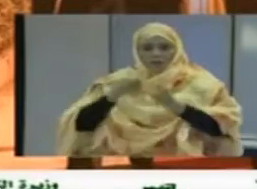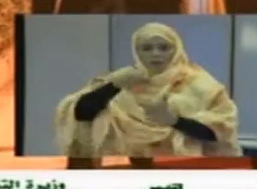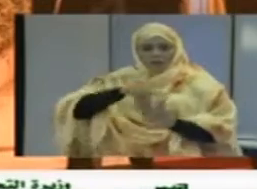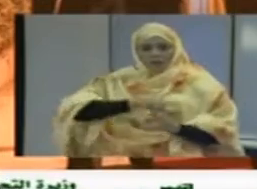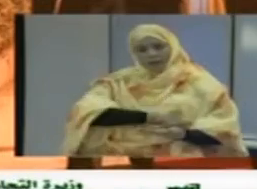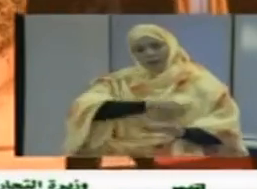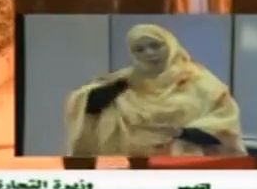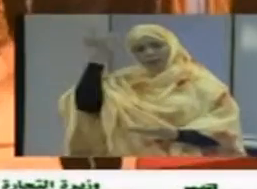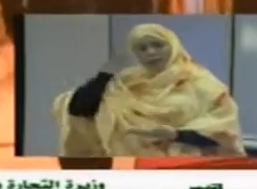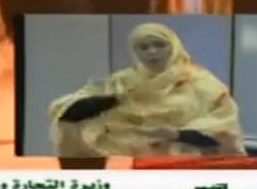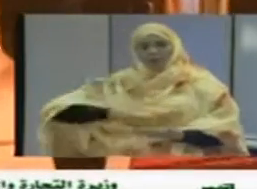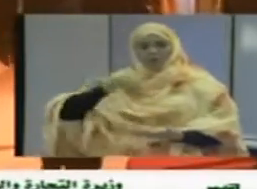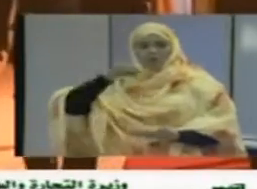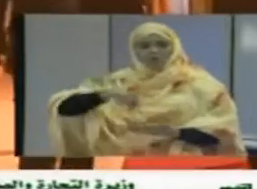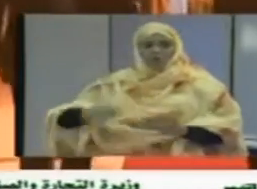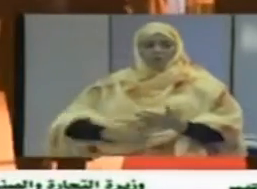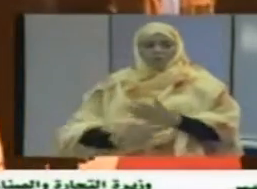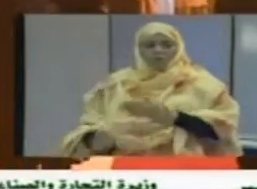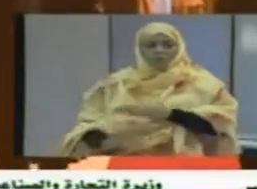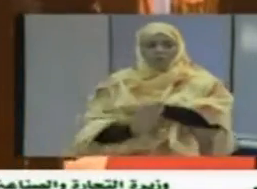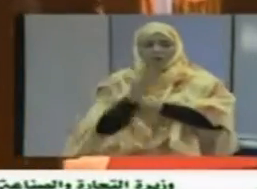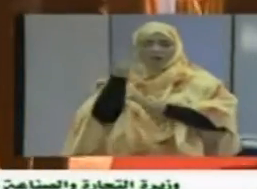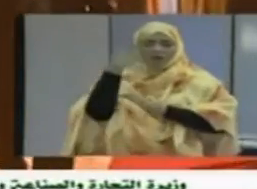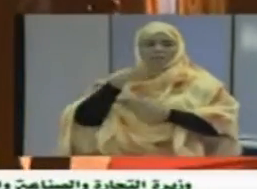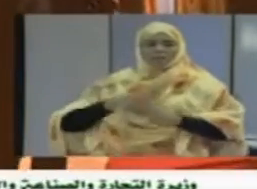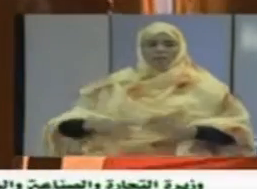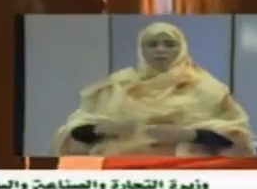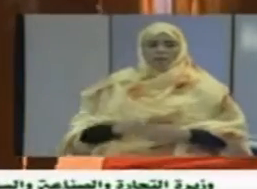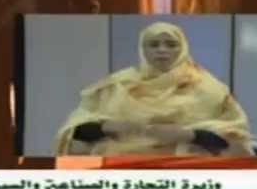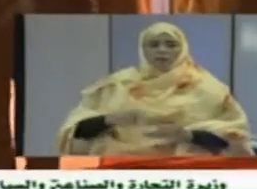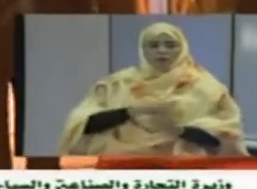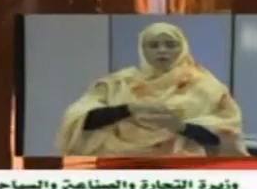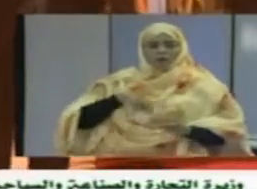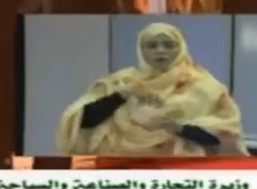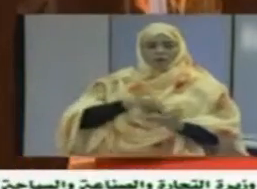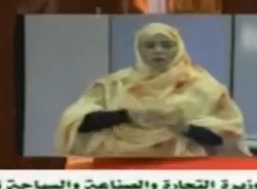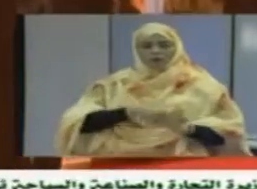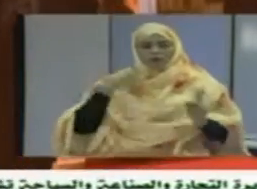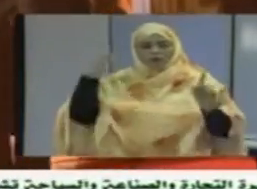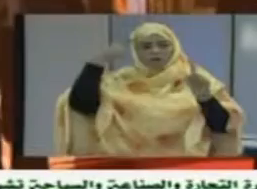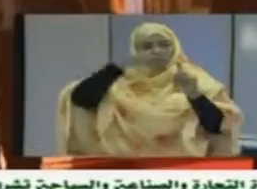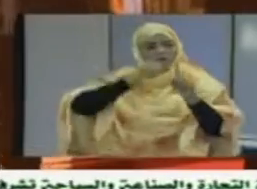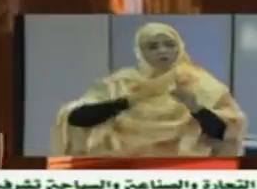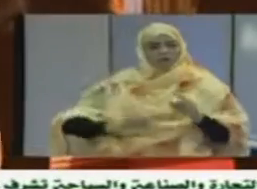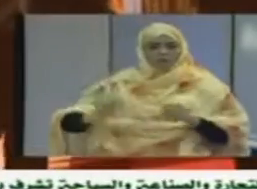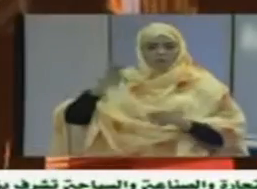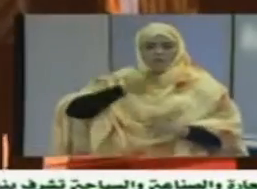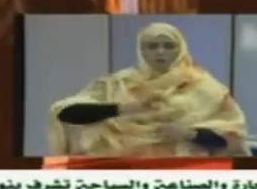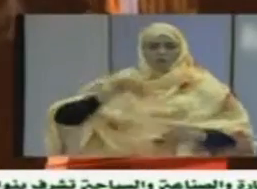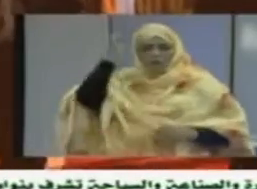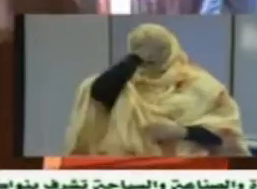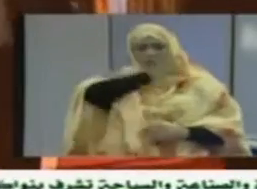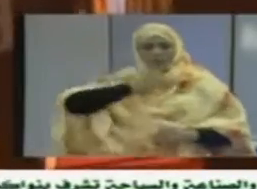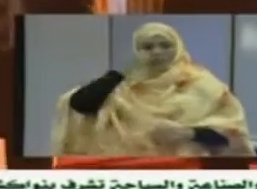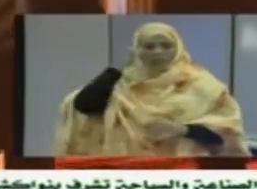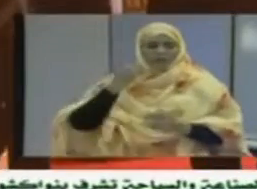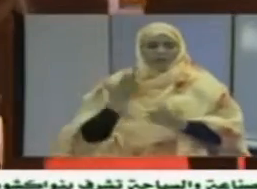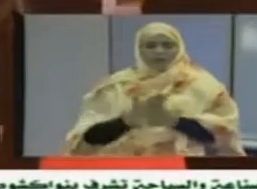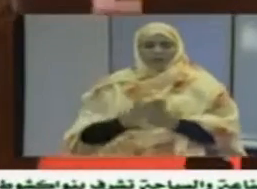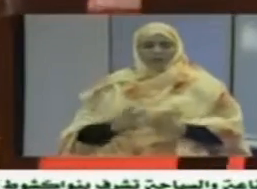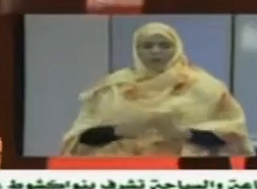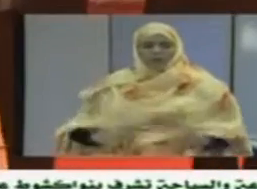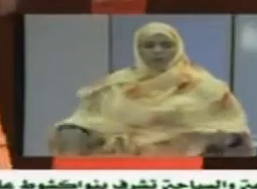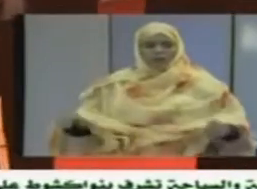السيد محمد عبد العزيز نواكشوط فجر اليوم متوجها إلى جوهانسبورغ بجنوب إفريقيا للمشاركة في